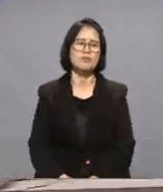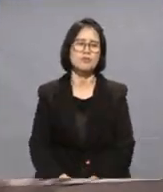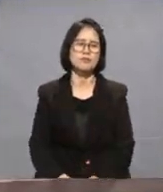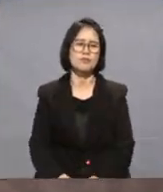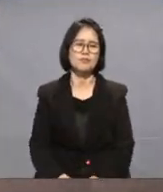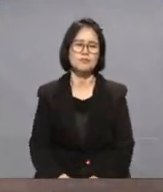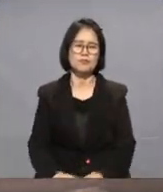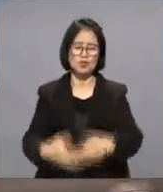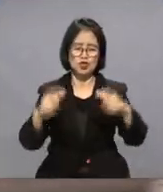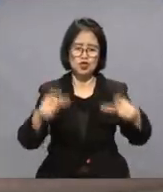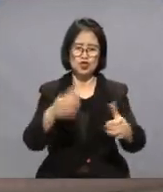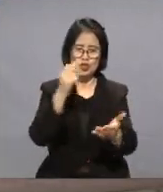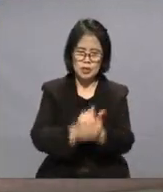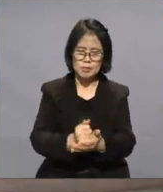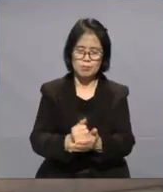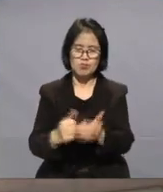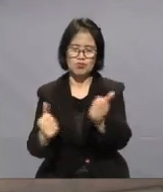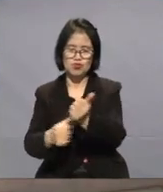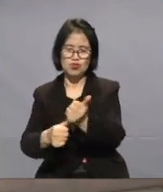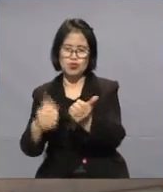군수님이나 부군수님이나 이제